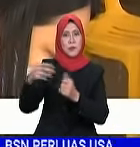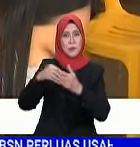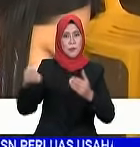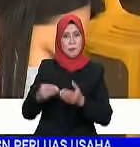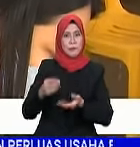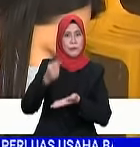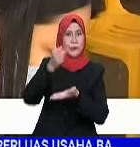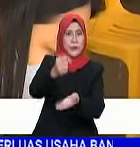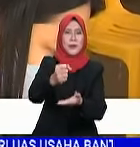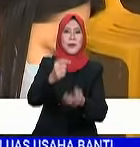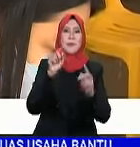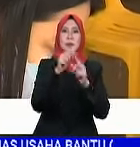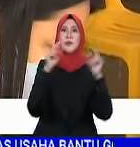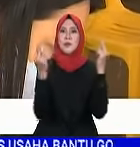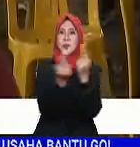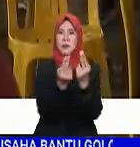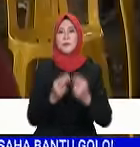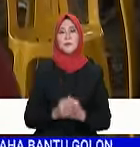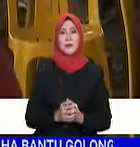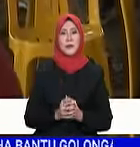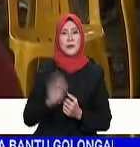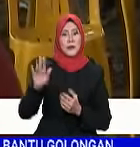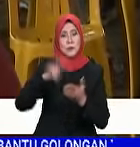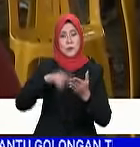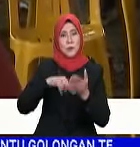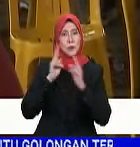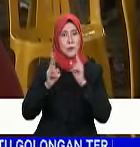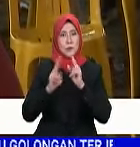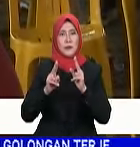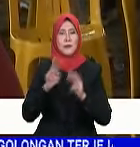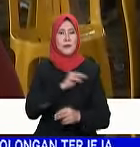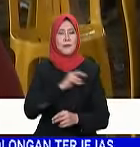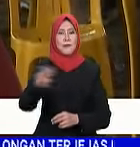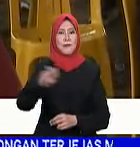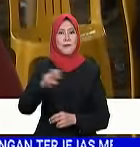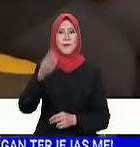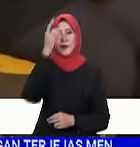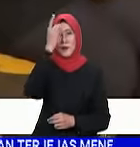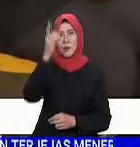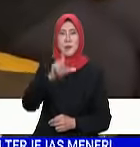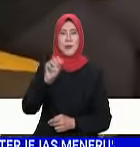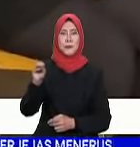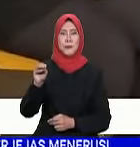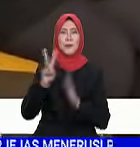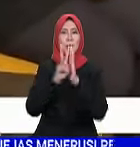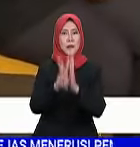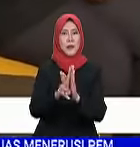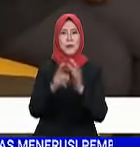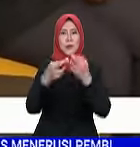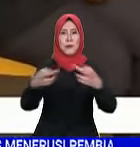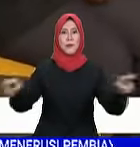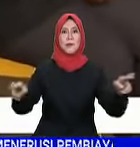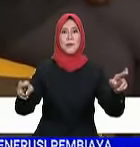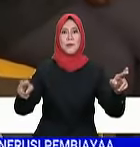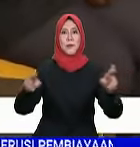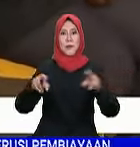kepada unit berkenaan. Teks ucapan dibacakan oleh Menteri Pengangkutan Sarawak, Dato' Sri Lee Kim Shin yang mewakili beliau menyempurnakan